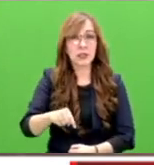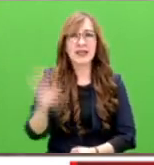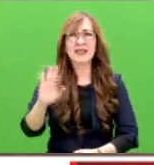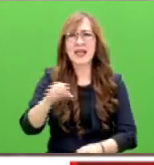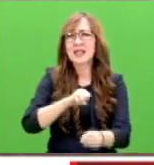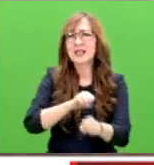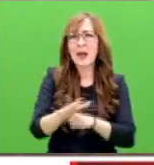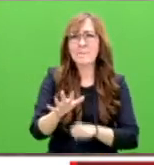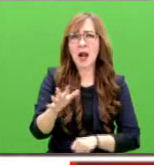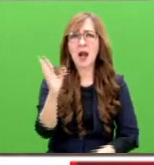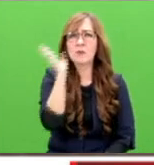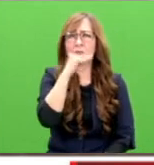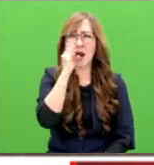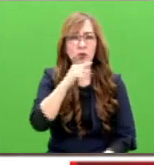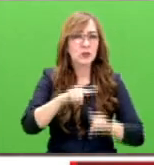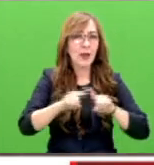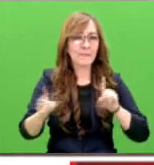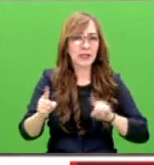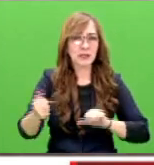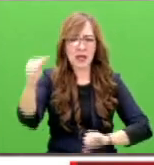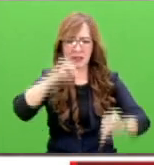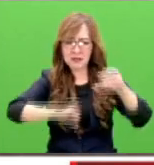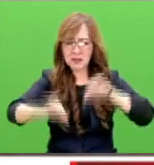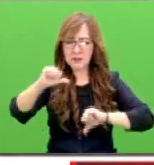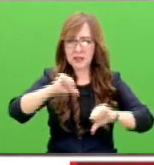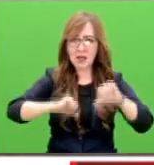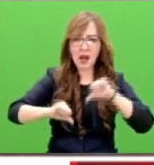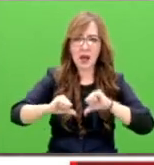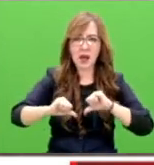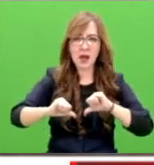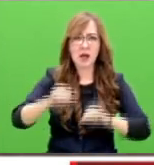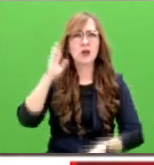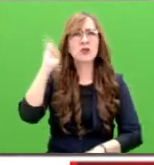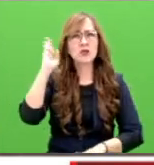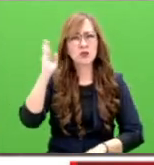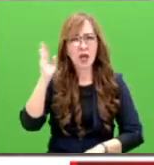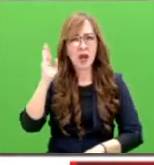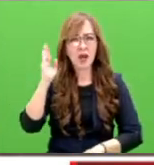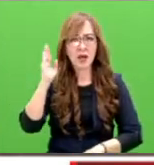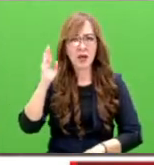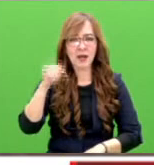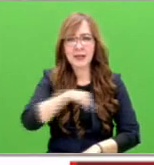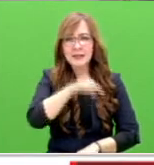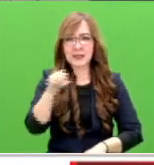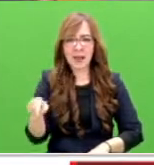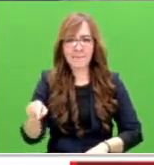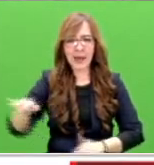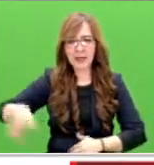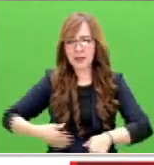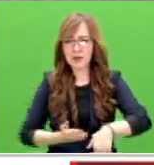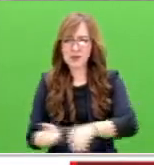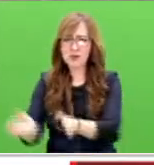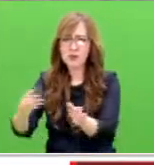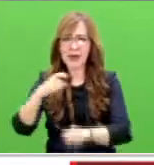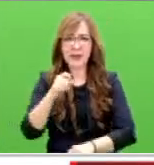bau, namun dari cairan kimia pun cairan metan pun sudah mengalir ke arah sungai Citarum, dan kondisi